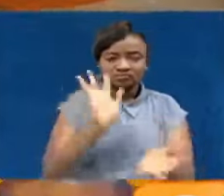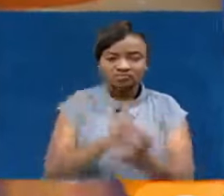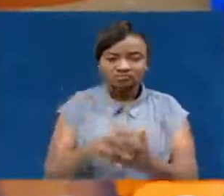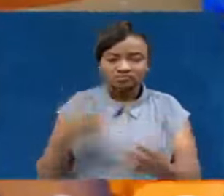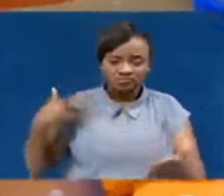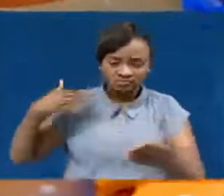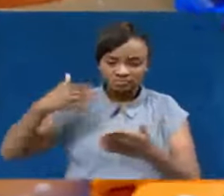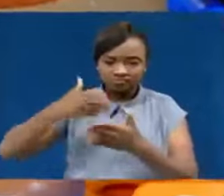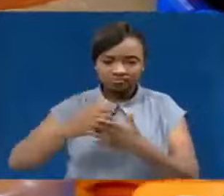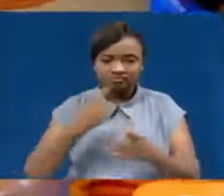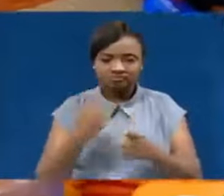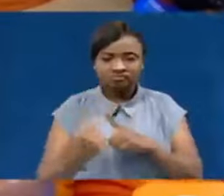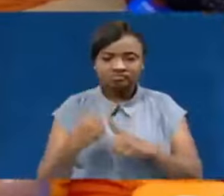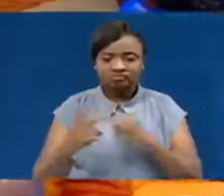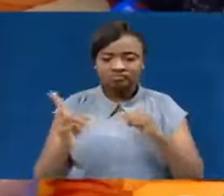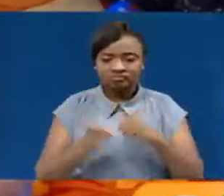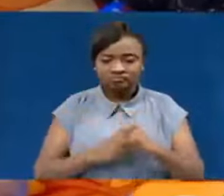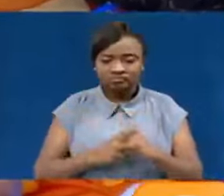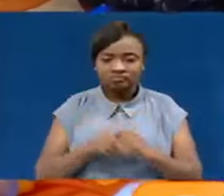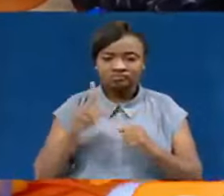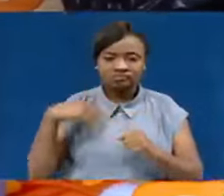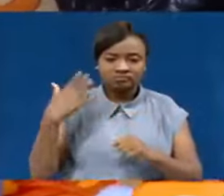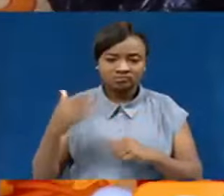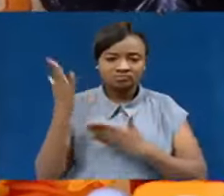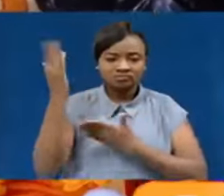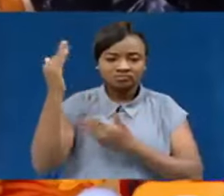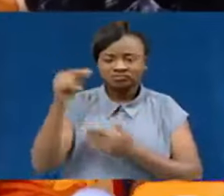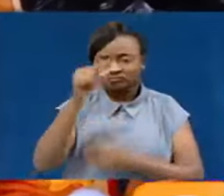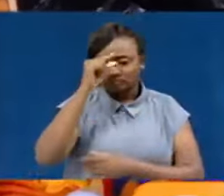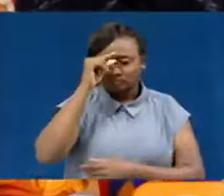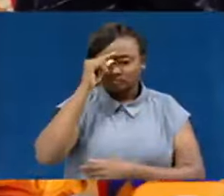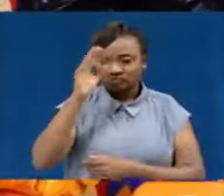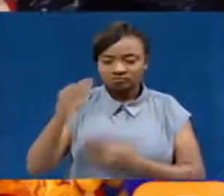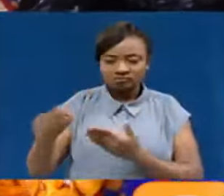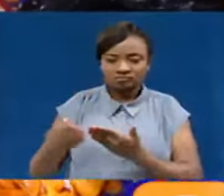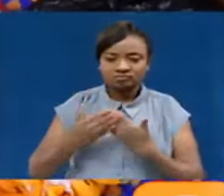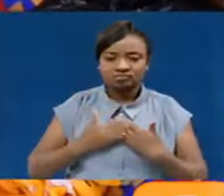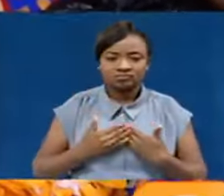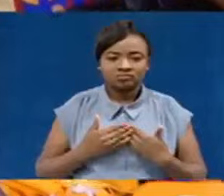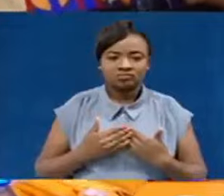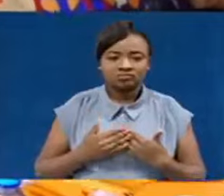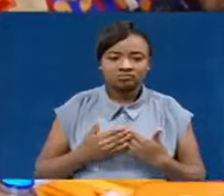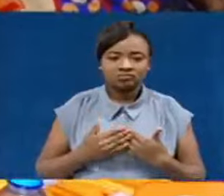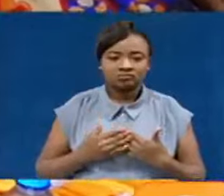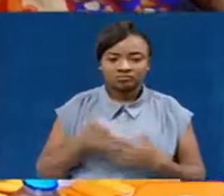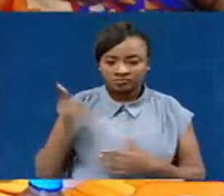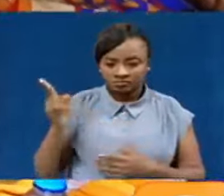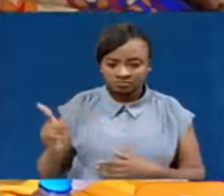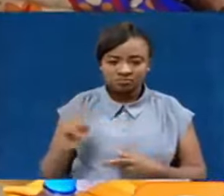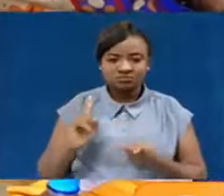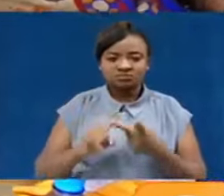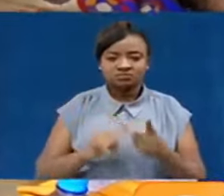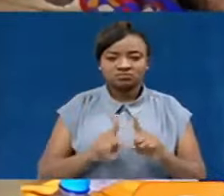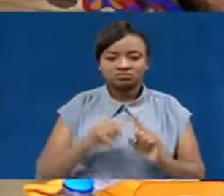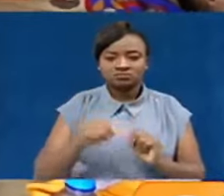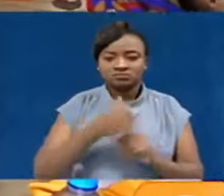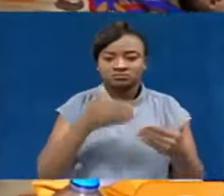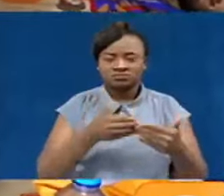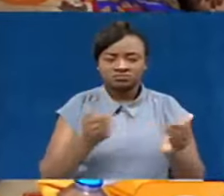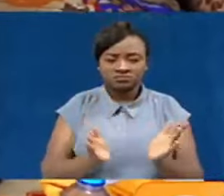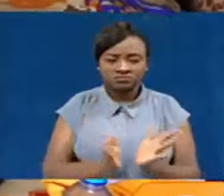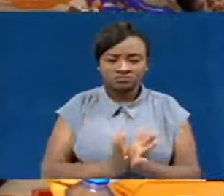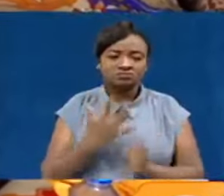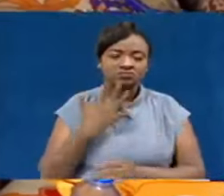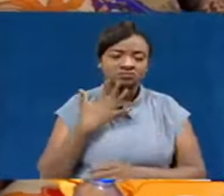7, na kila uchao na matumaini kuwa serikali itawapa makao mbadala yeye pamoja na familia